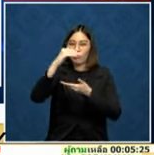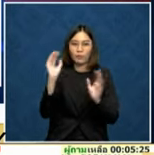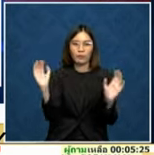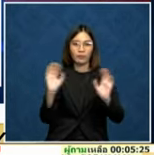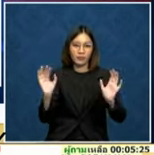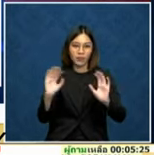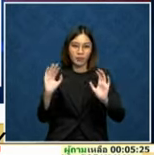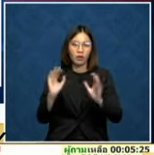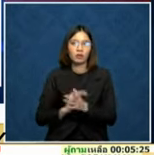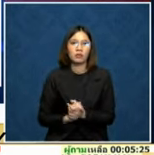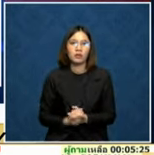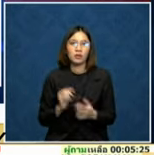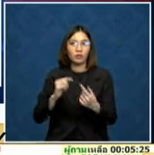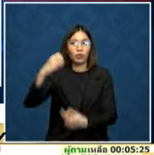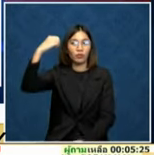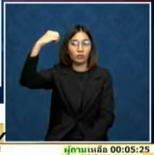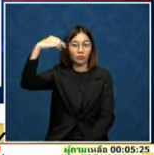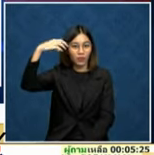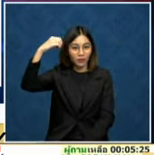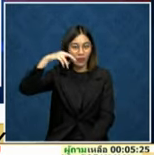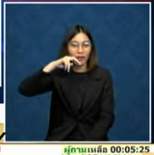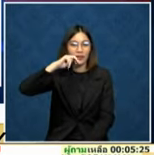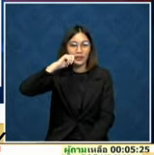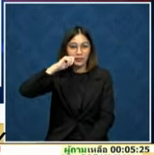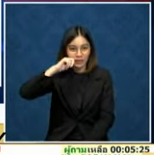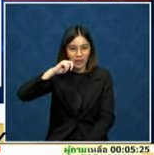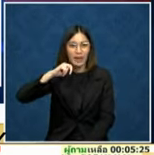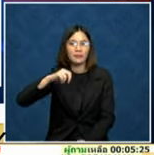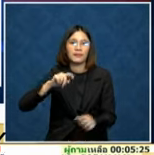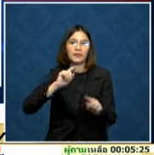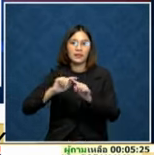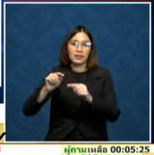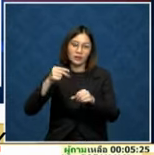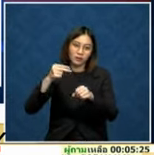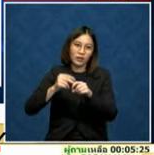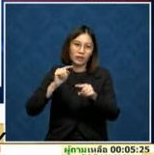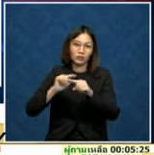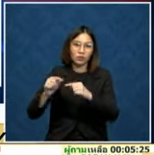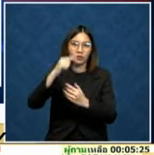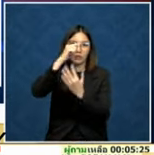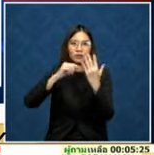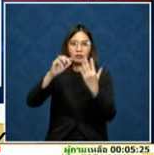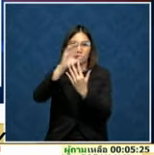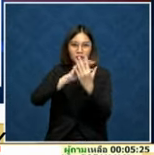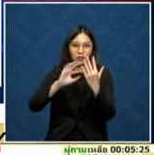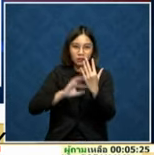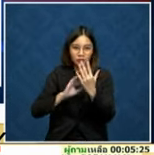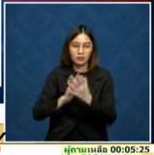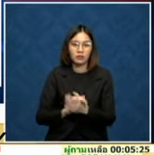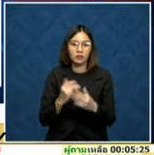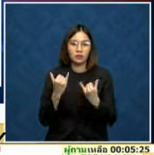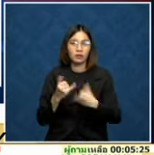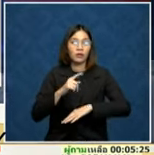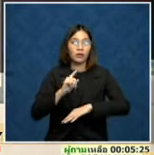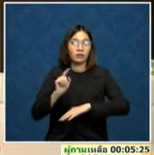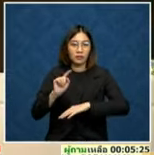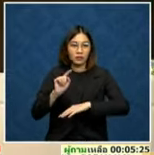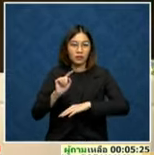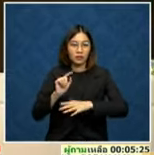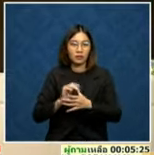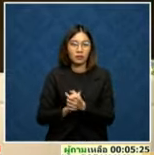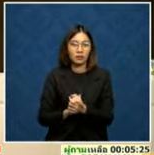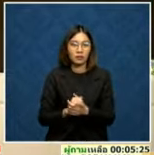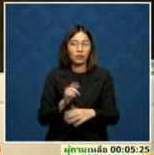นพลงน undergo...ี่สามารถใช้กประเทศา củaัhui amorpid Theaterี่ากว่าเวลา